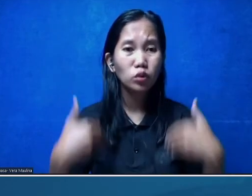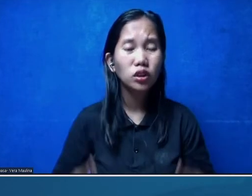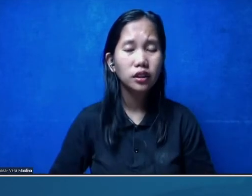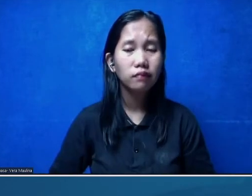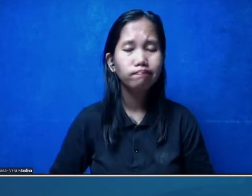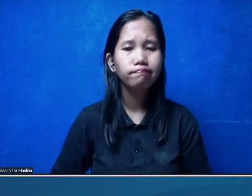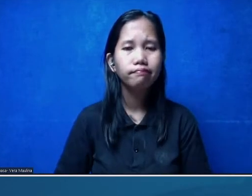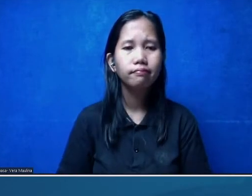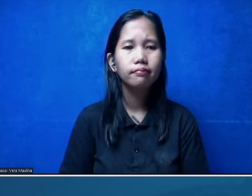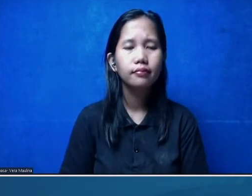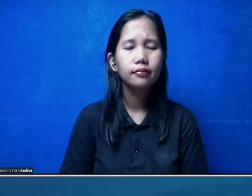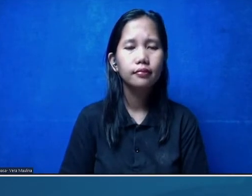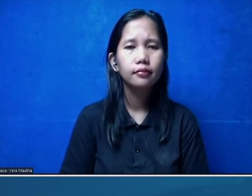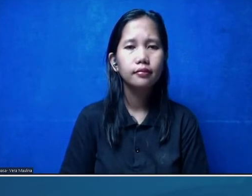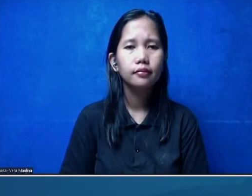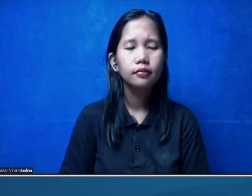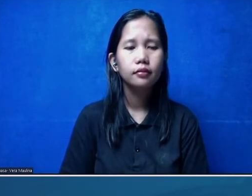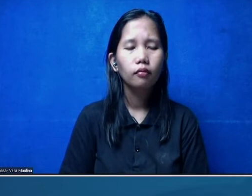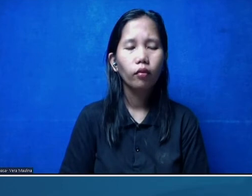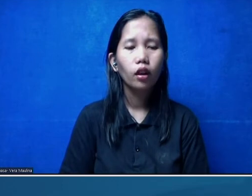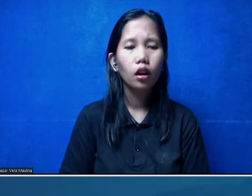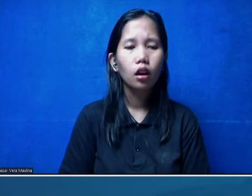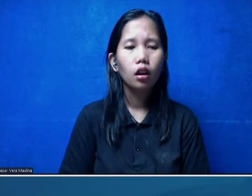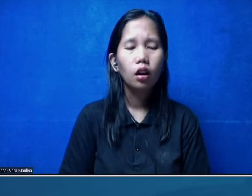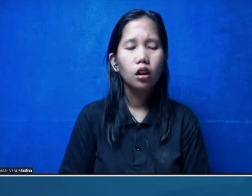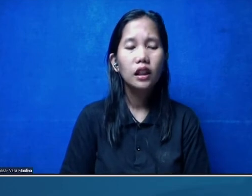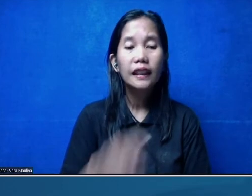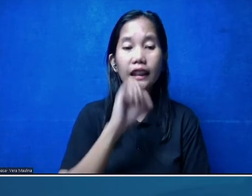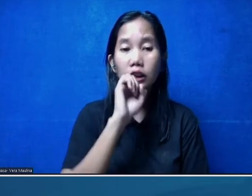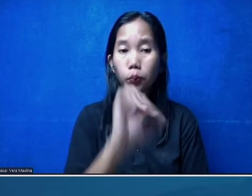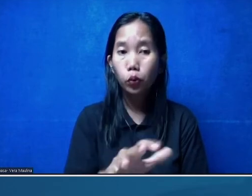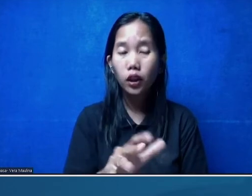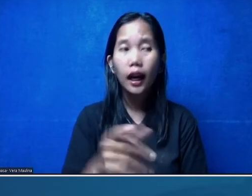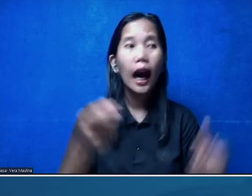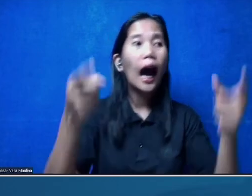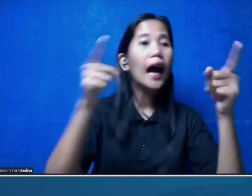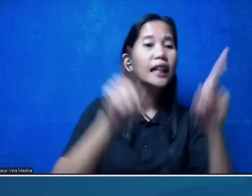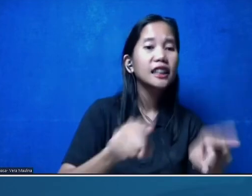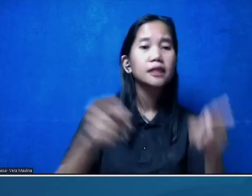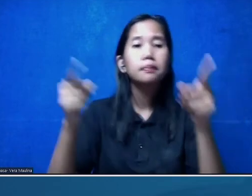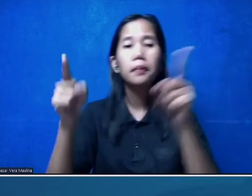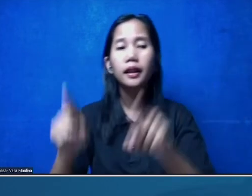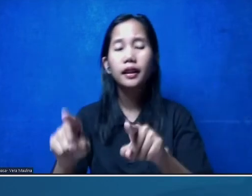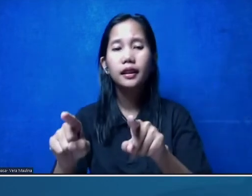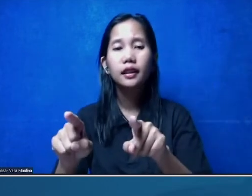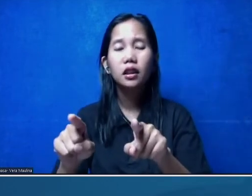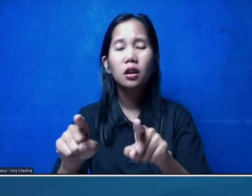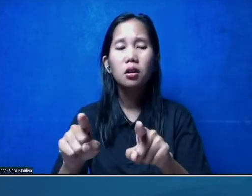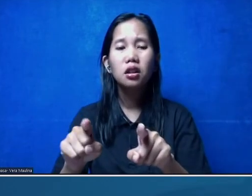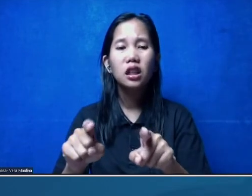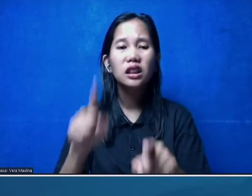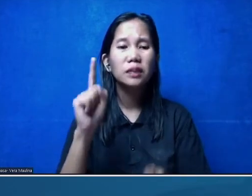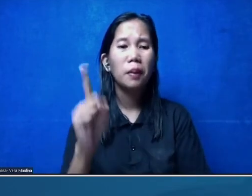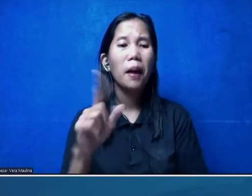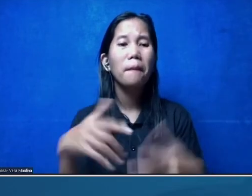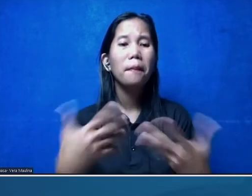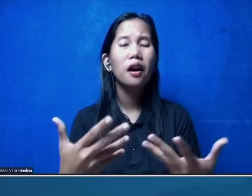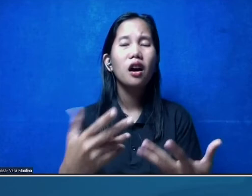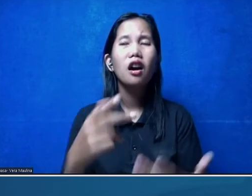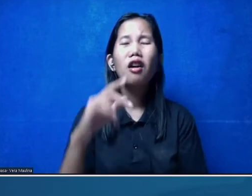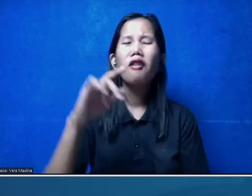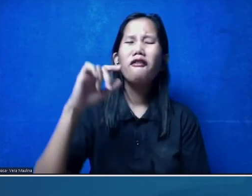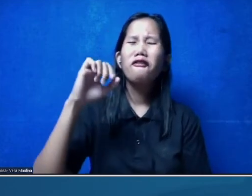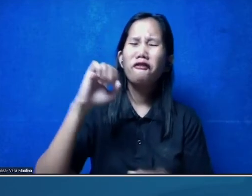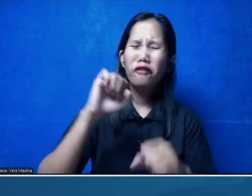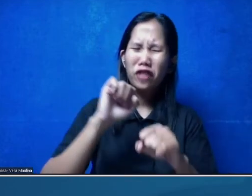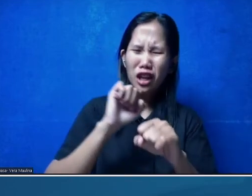menghapuskan akibat-akibat yang disebabkan oleh iblis yaitu Air Mata penderita maag pun tidak akan ada